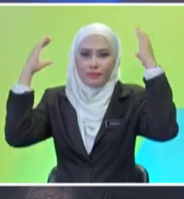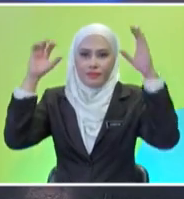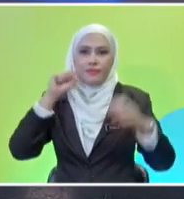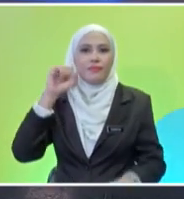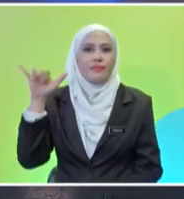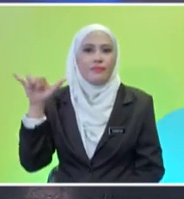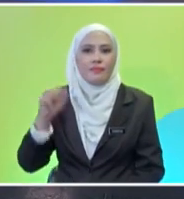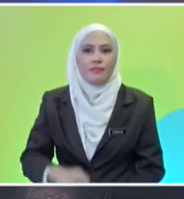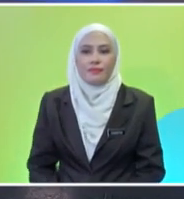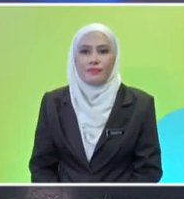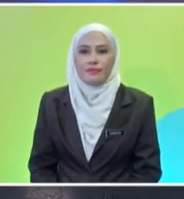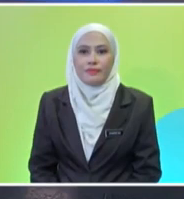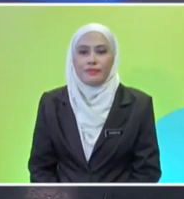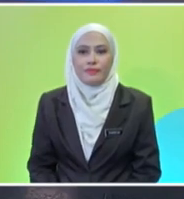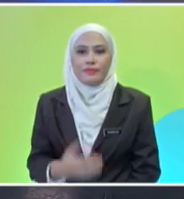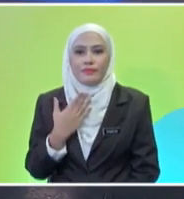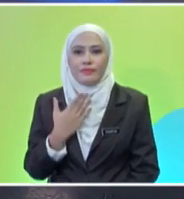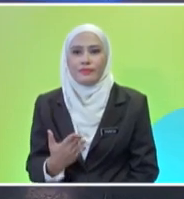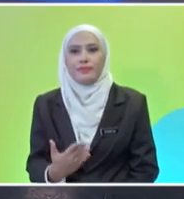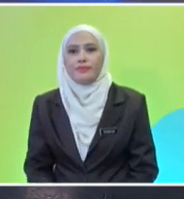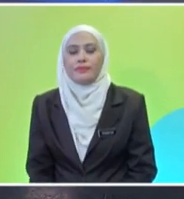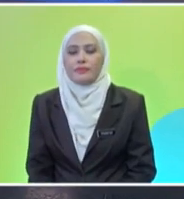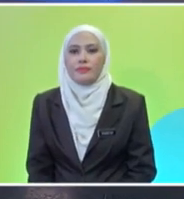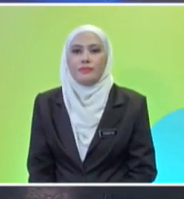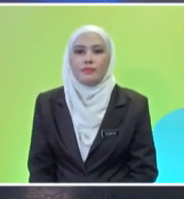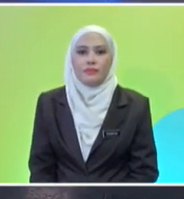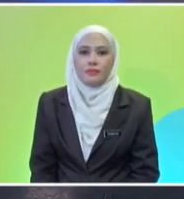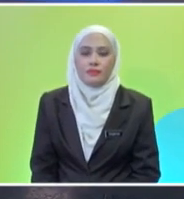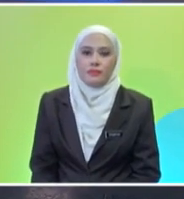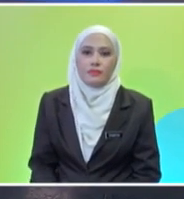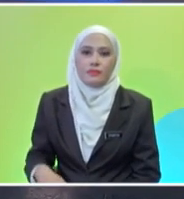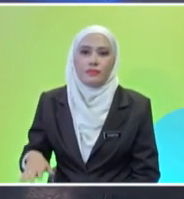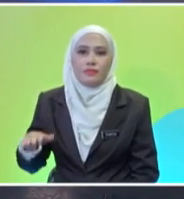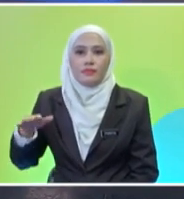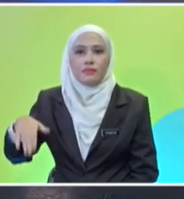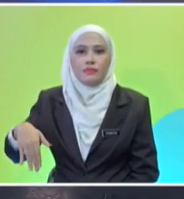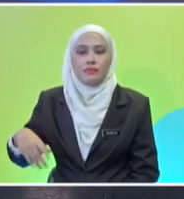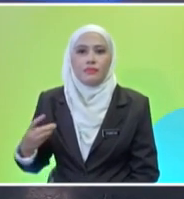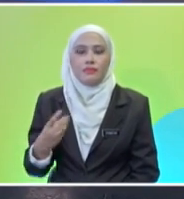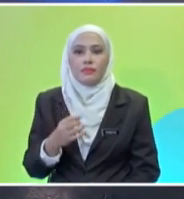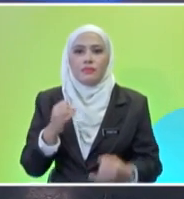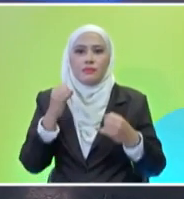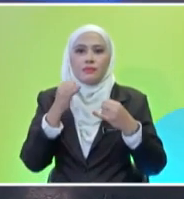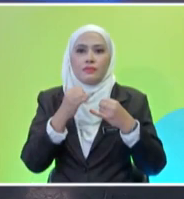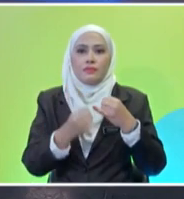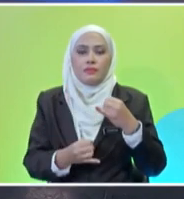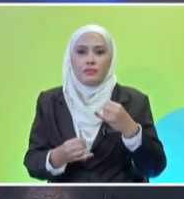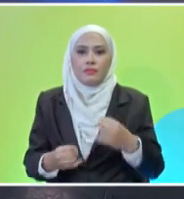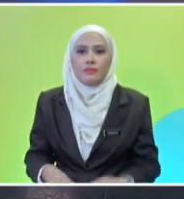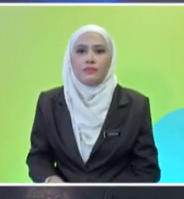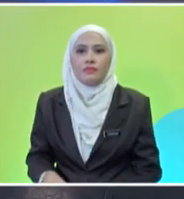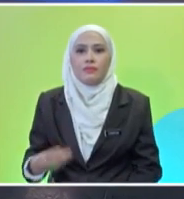sholihatun binti Said Muhammad Khair yang sudi bersama-sama kita pada hari ini sebelum kita mengakhiri Apa kabarnya kita tidak